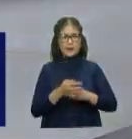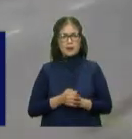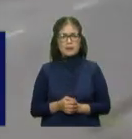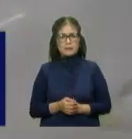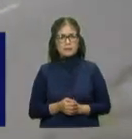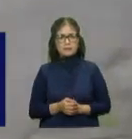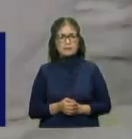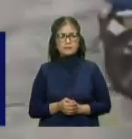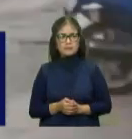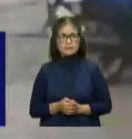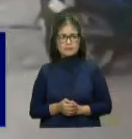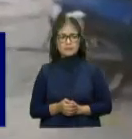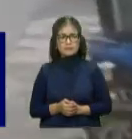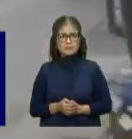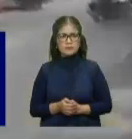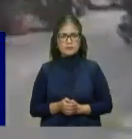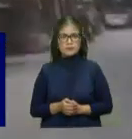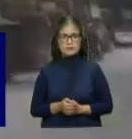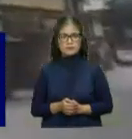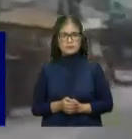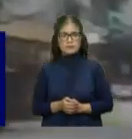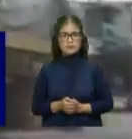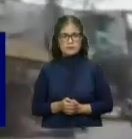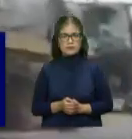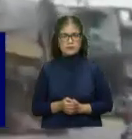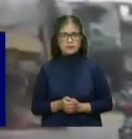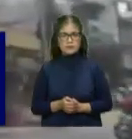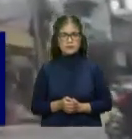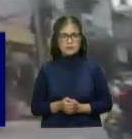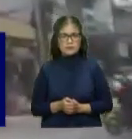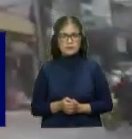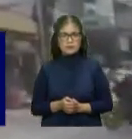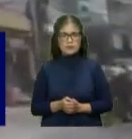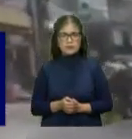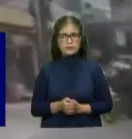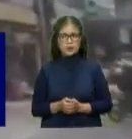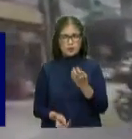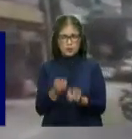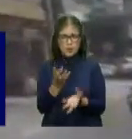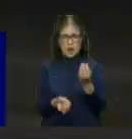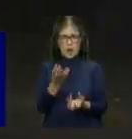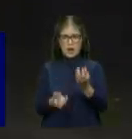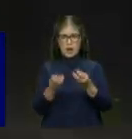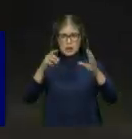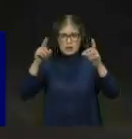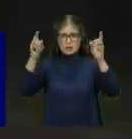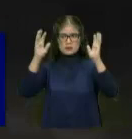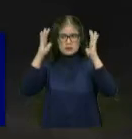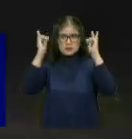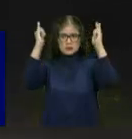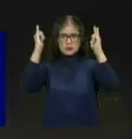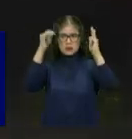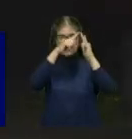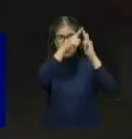Kebakaran jalan listrik, awas kabel. Awas kabel. Kebakaran kabel listrik ini terjadi di Jalan Raya Condet, Kramat